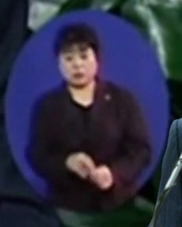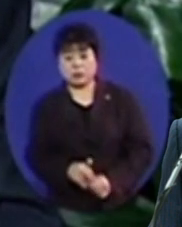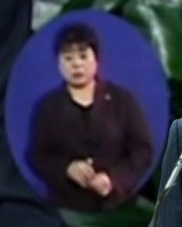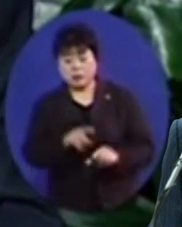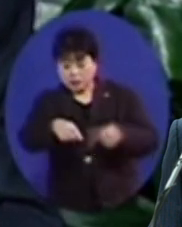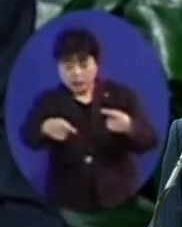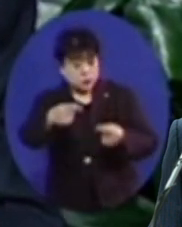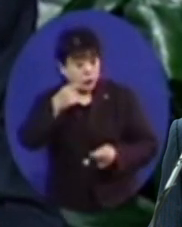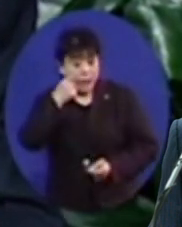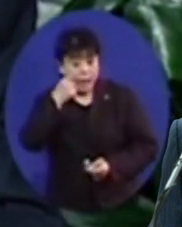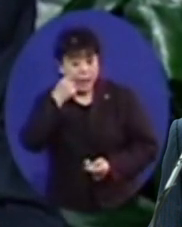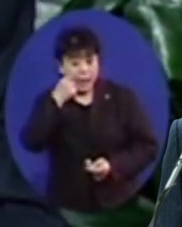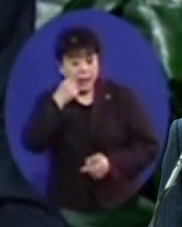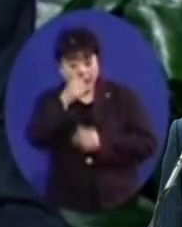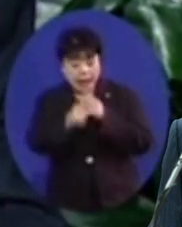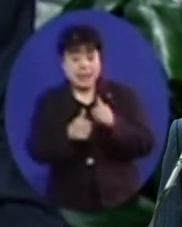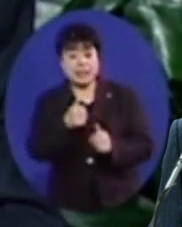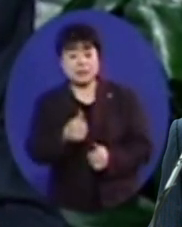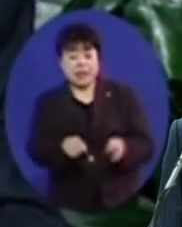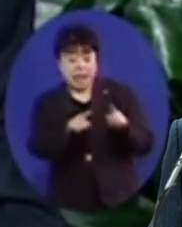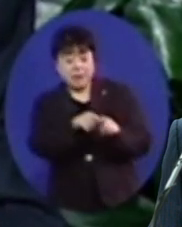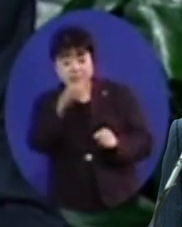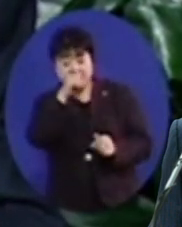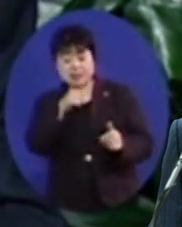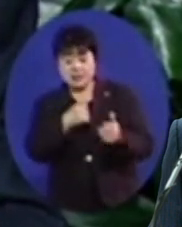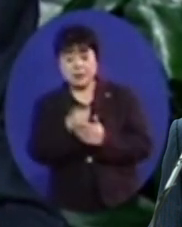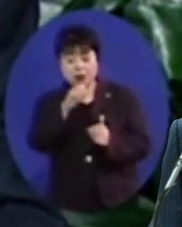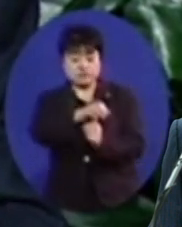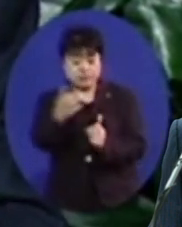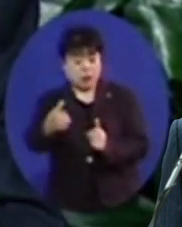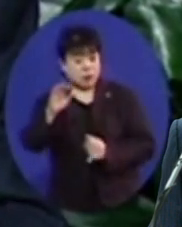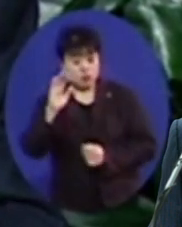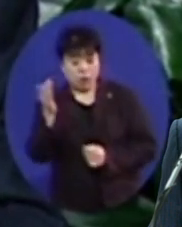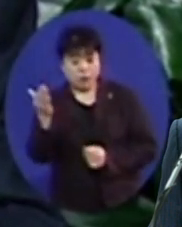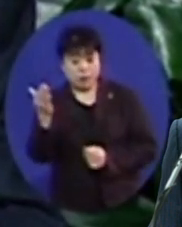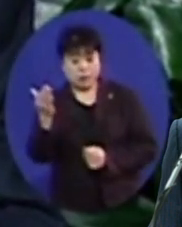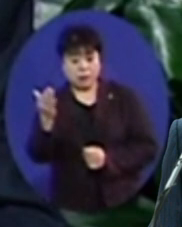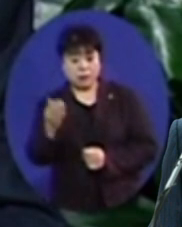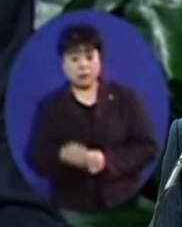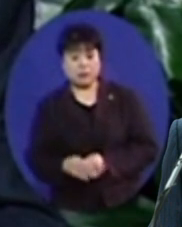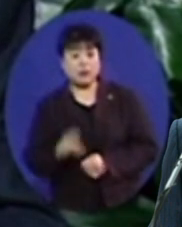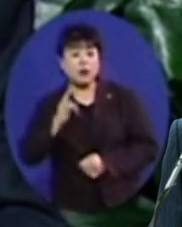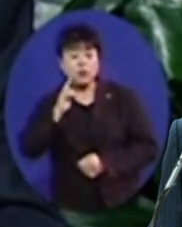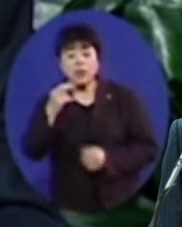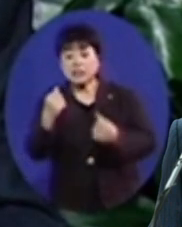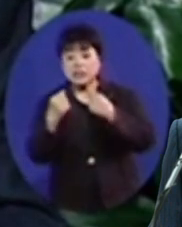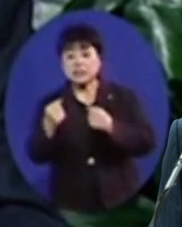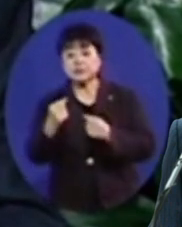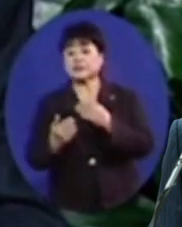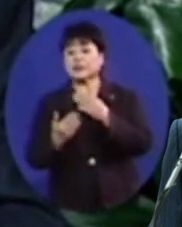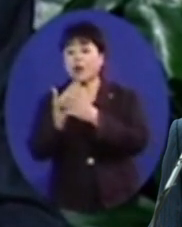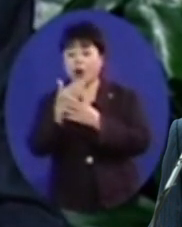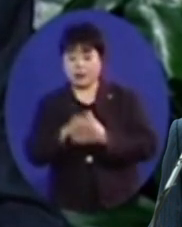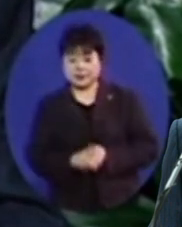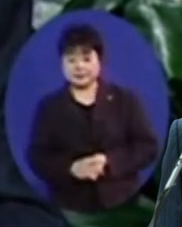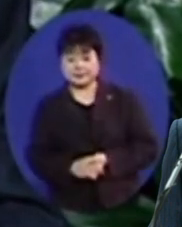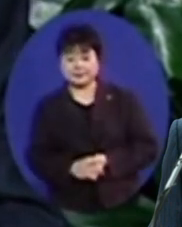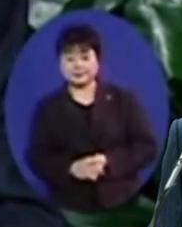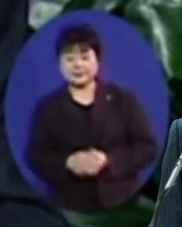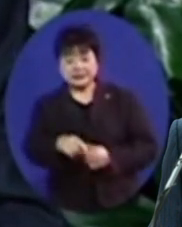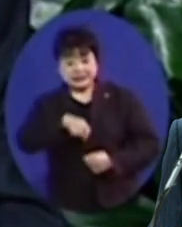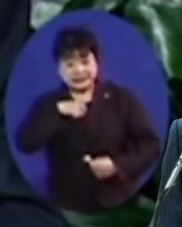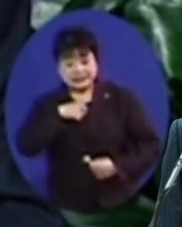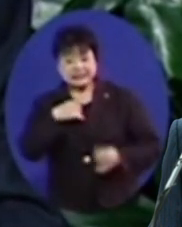들어간다. 하나님이 같이 계시기 때문에 그게 굉장한 힘이 되는 것입니다.